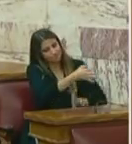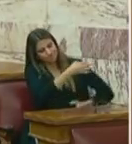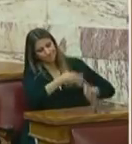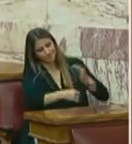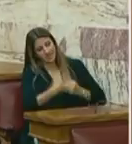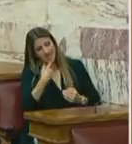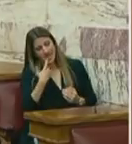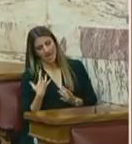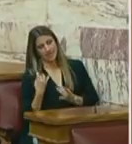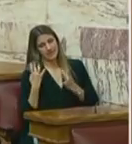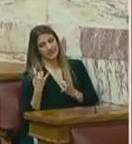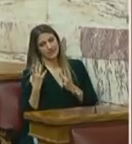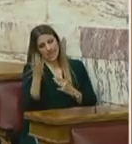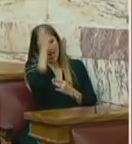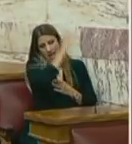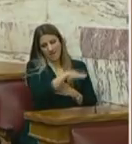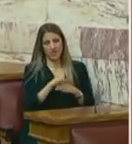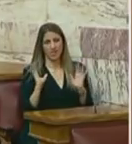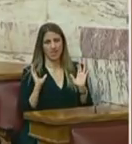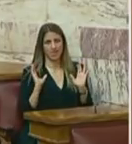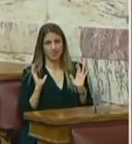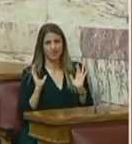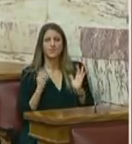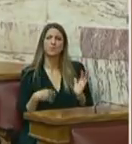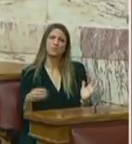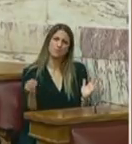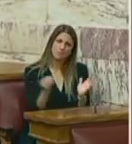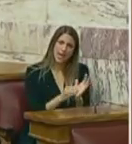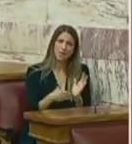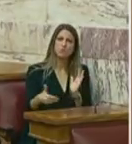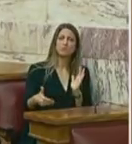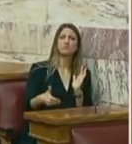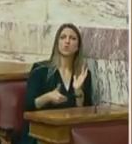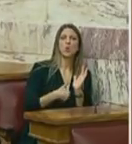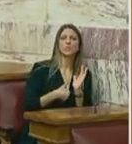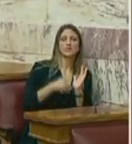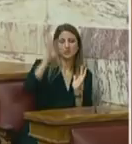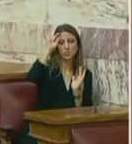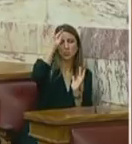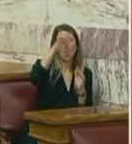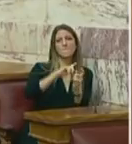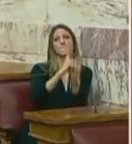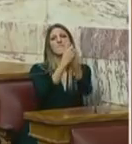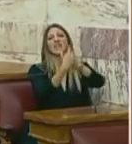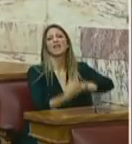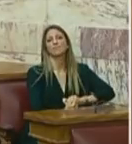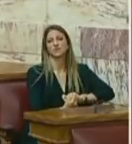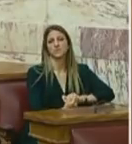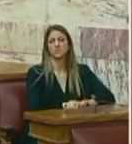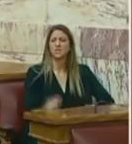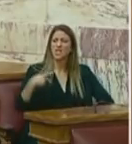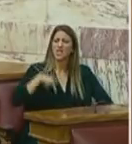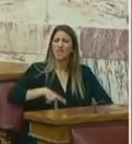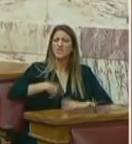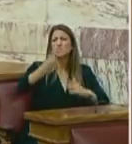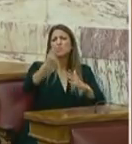υπεκφύγει μπροστά σε μία ακόμα πρόταση μεταρρυθμιστική που καταθέτει η κυβέρνηση με